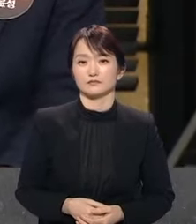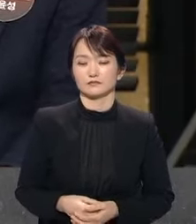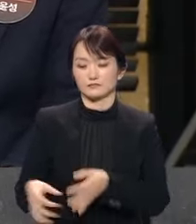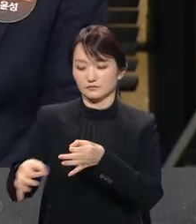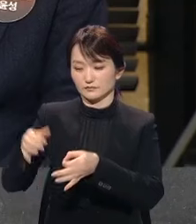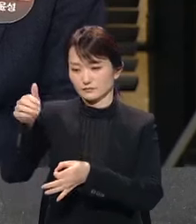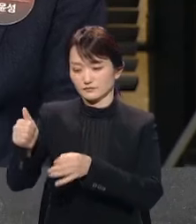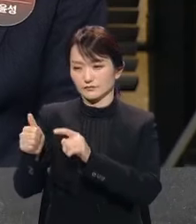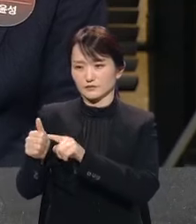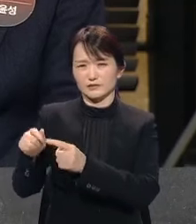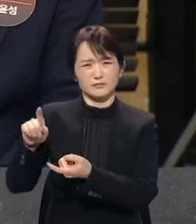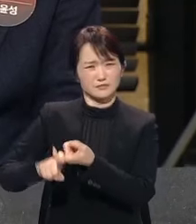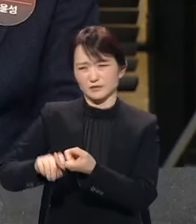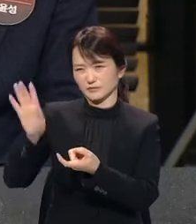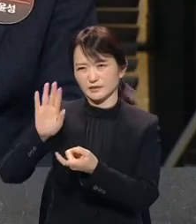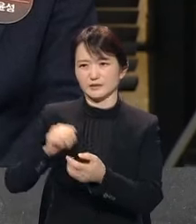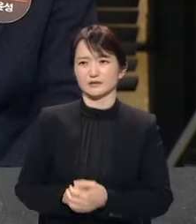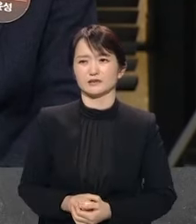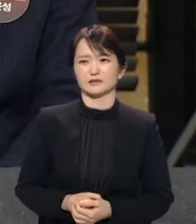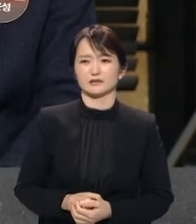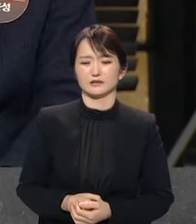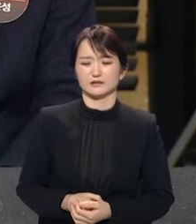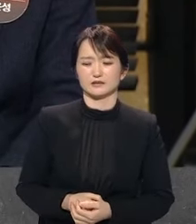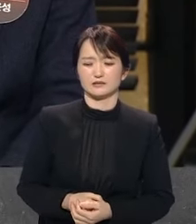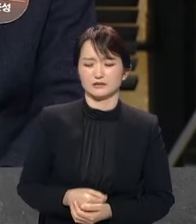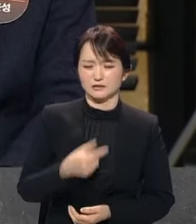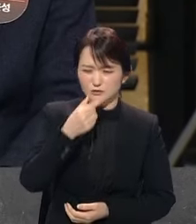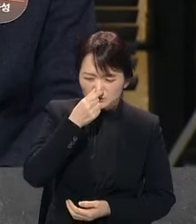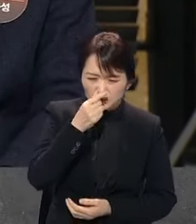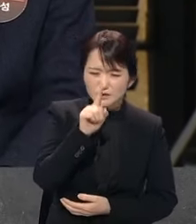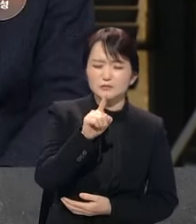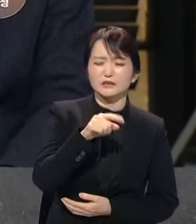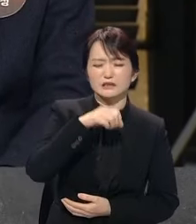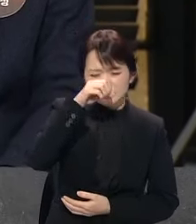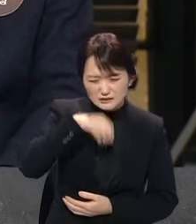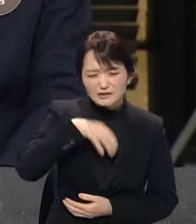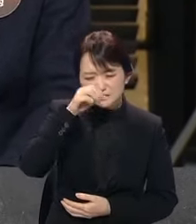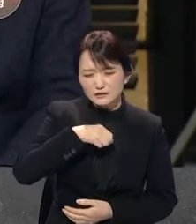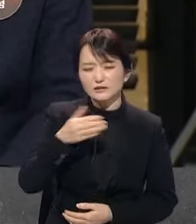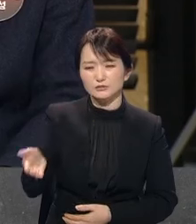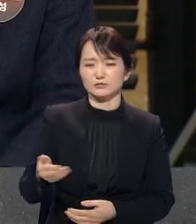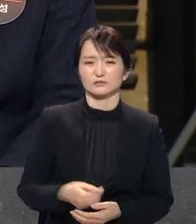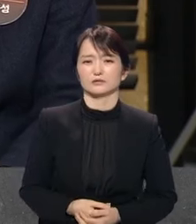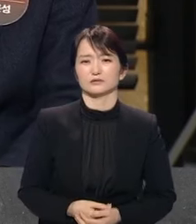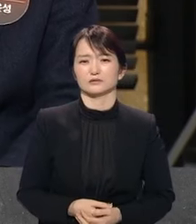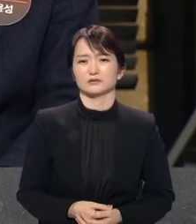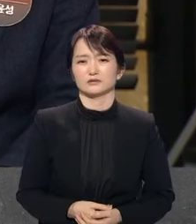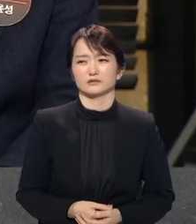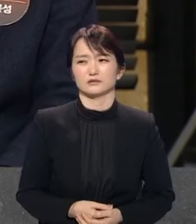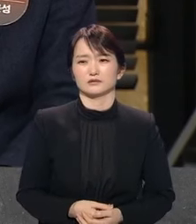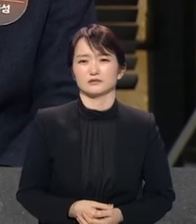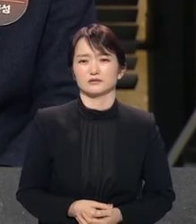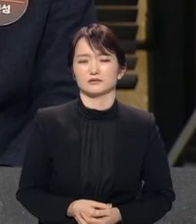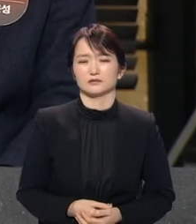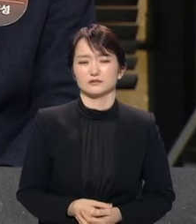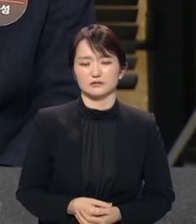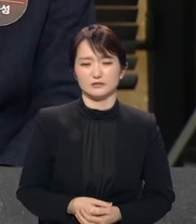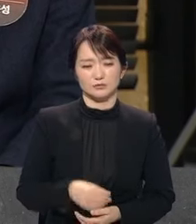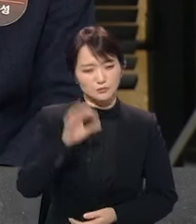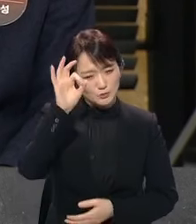네, 아유 그거 그냥 그냥 한 병 뭐 얼마나 한다고 이런 분들도 계시더라고요. 예, 이제 사실 뭐 접근 방법에 따라서